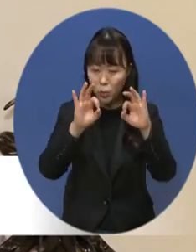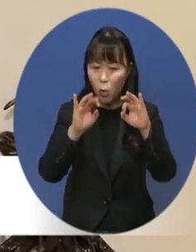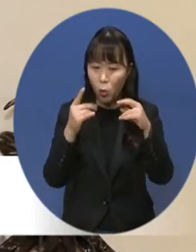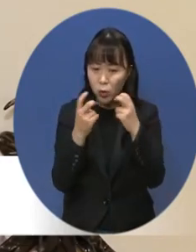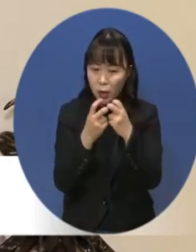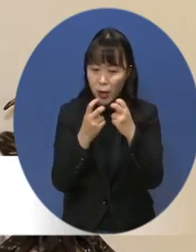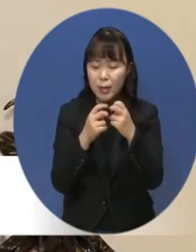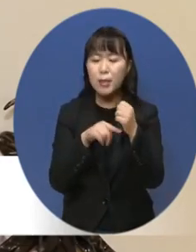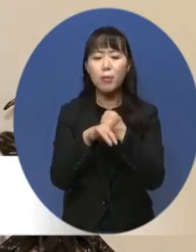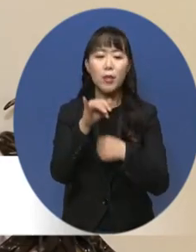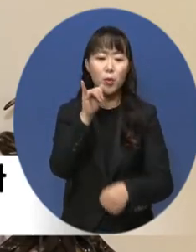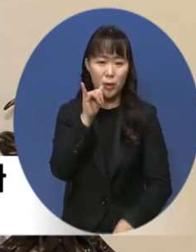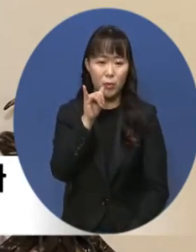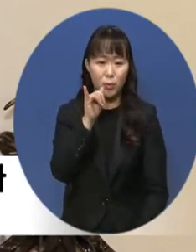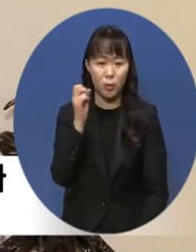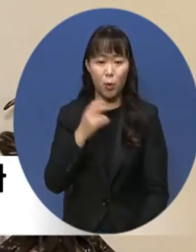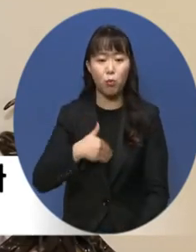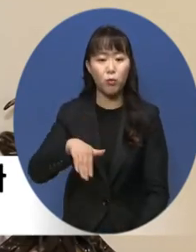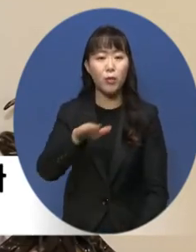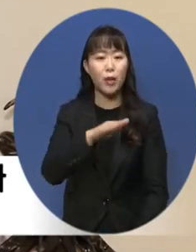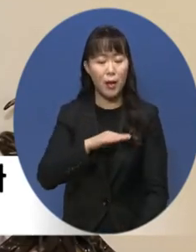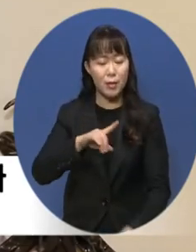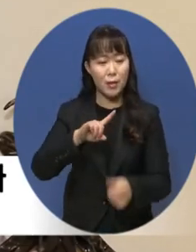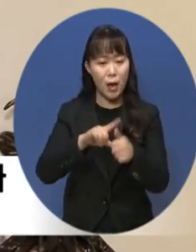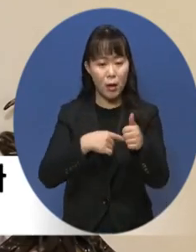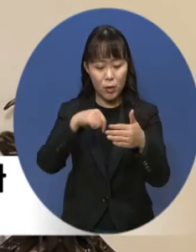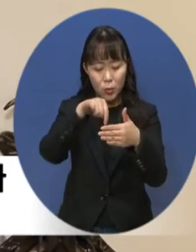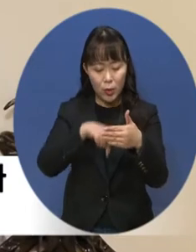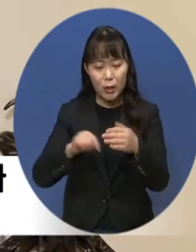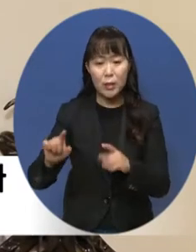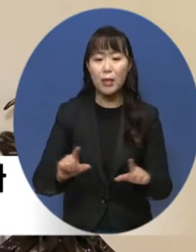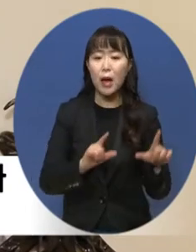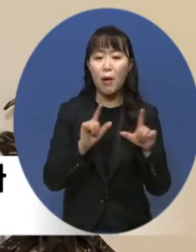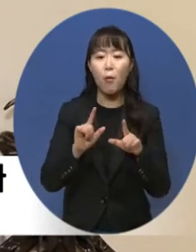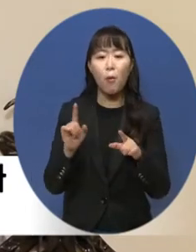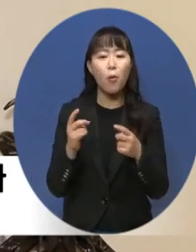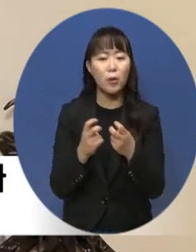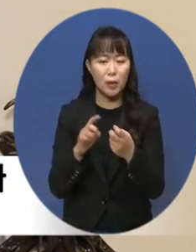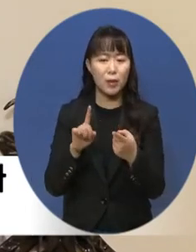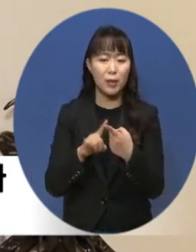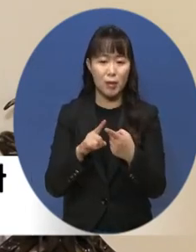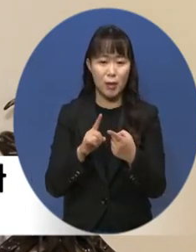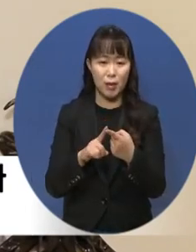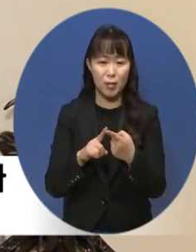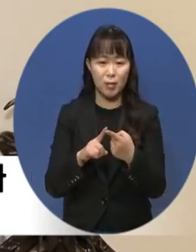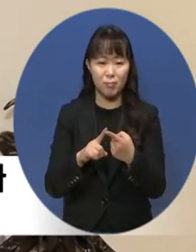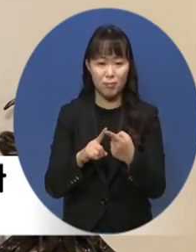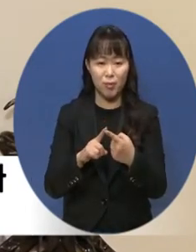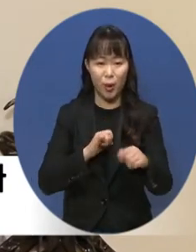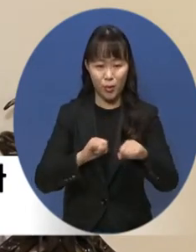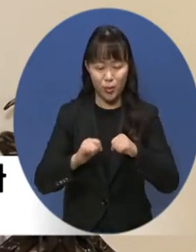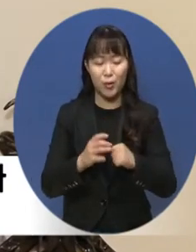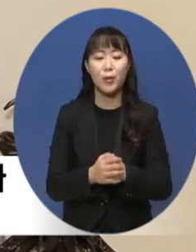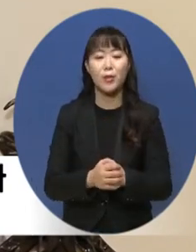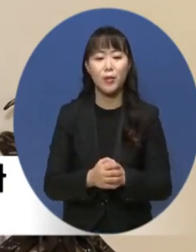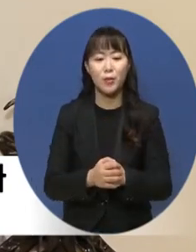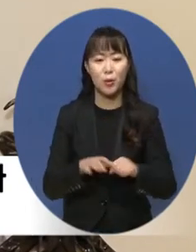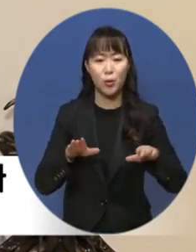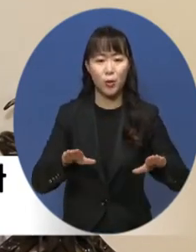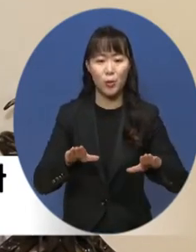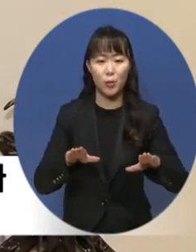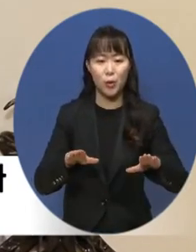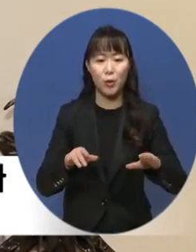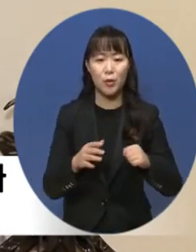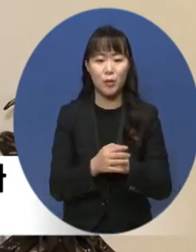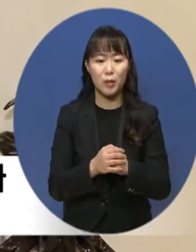바라보느냐의 의미도 있지만 우리가 어떻게 자연 안에서 살아가느냐에 대한 작업인 것 같아요. 그래서 이번